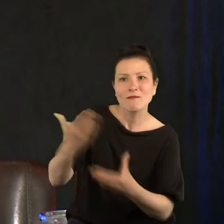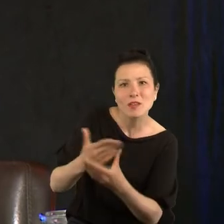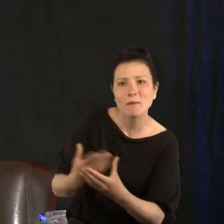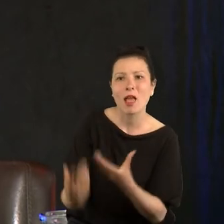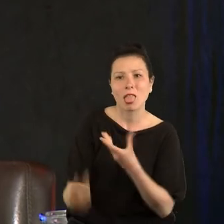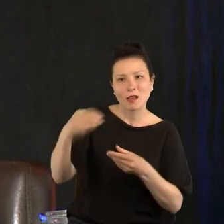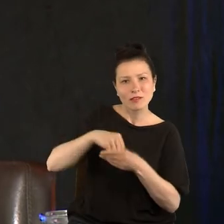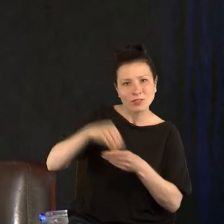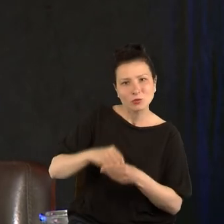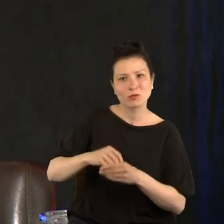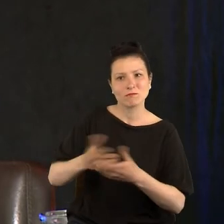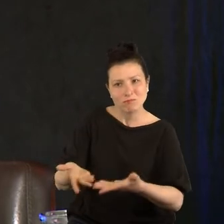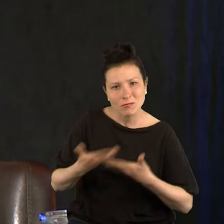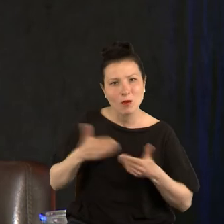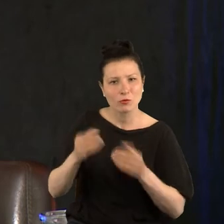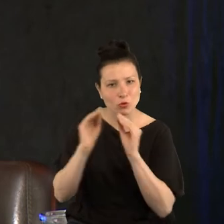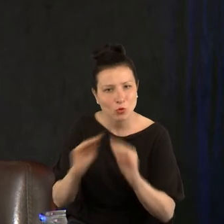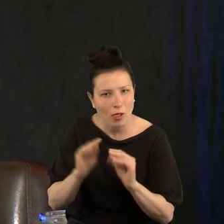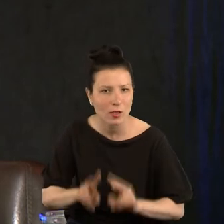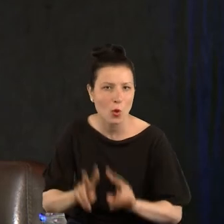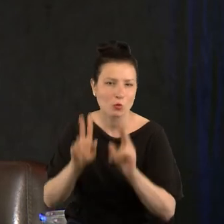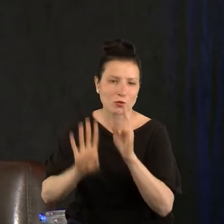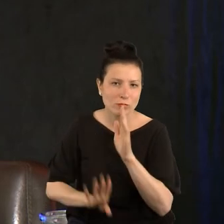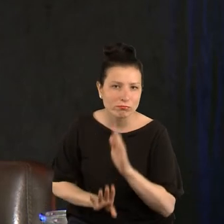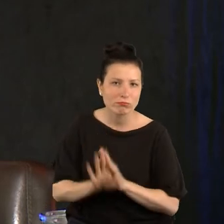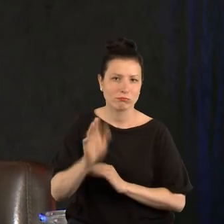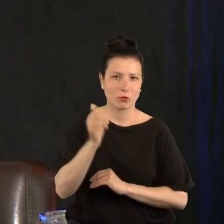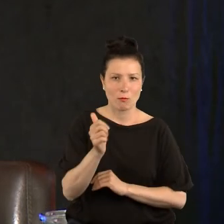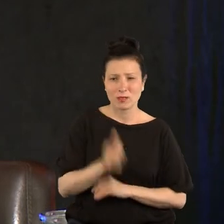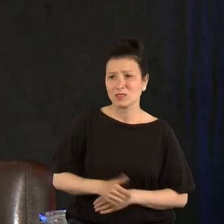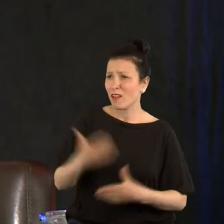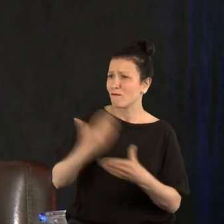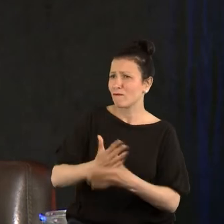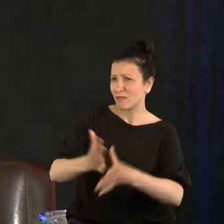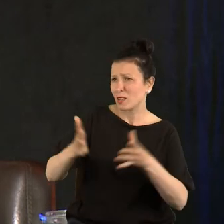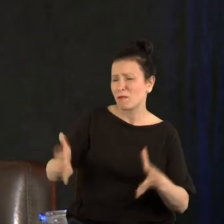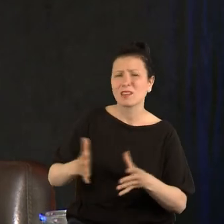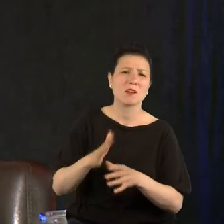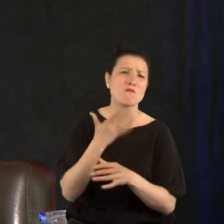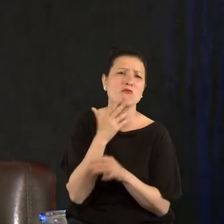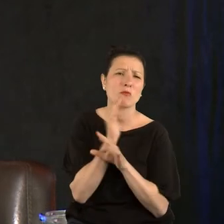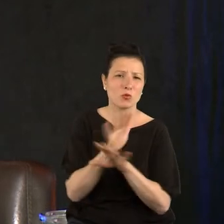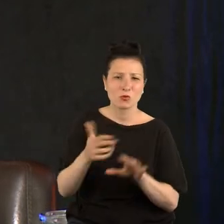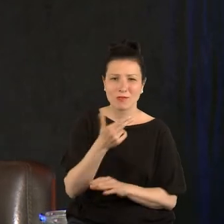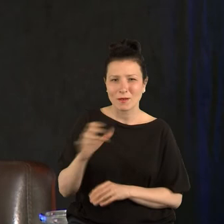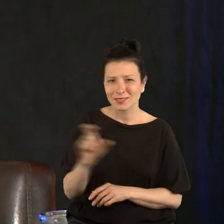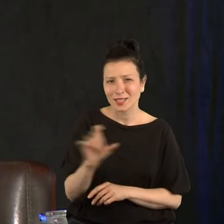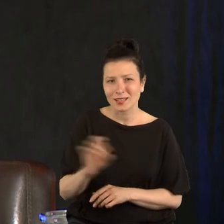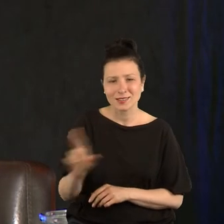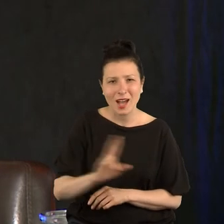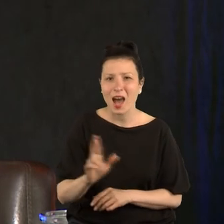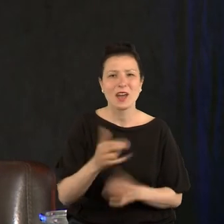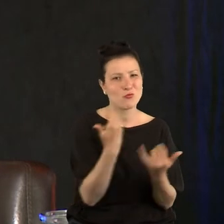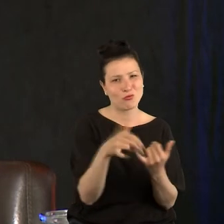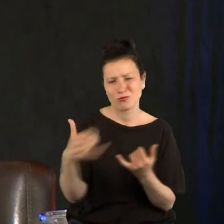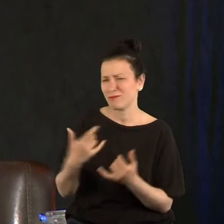w jakieś moje szkolenia, że te korporacje no, mają teraz tyle o tym CSR-ze i diversity i to przecież na